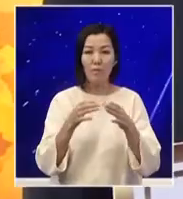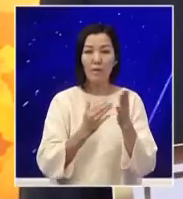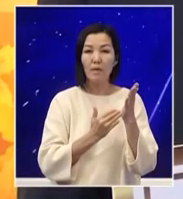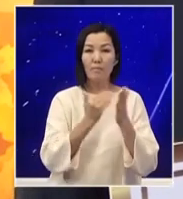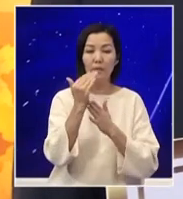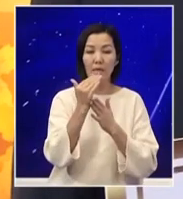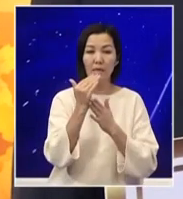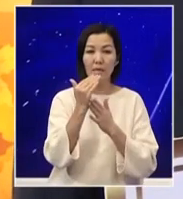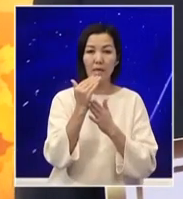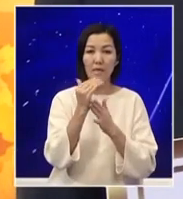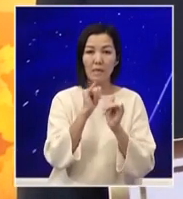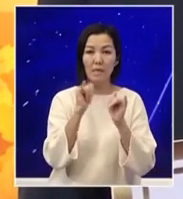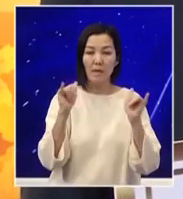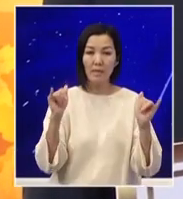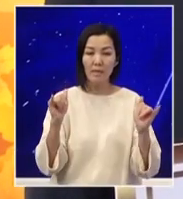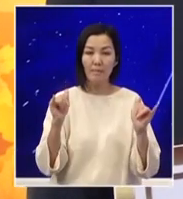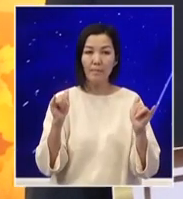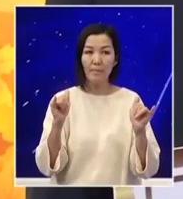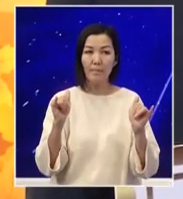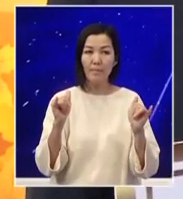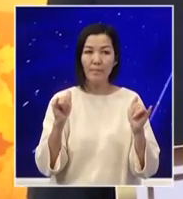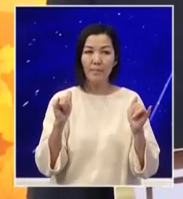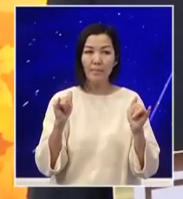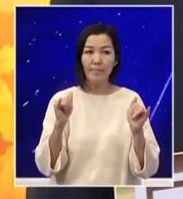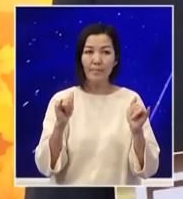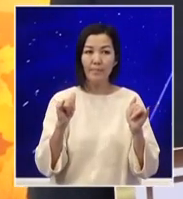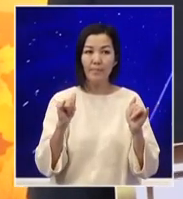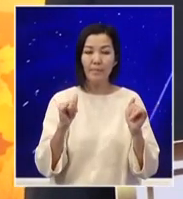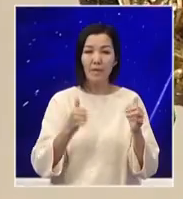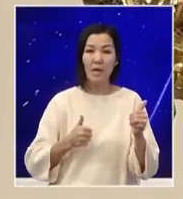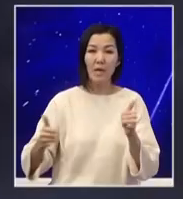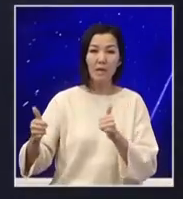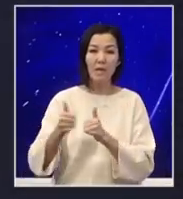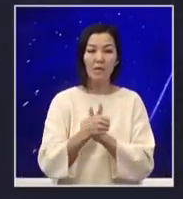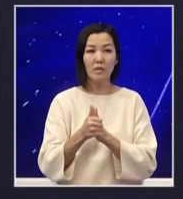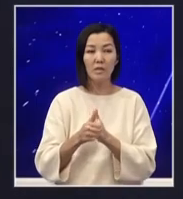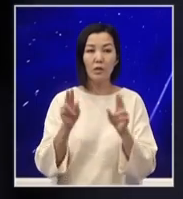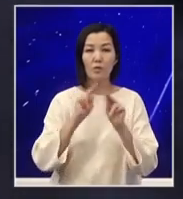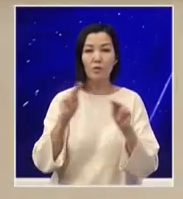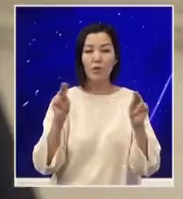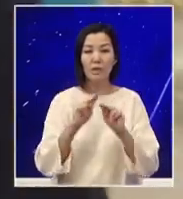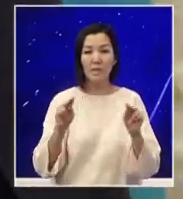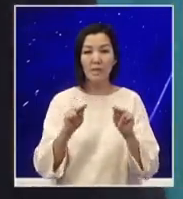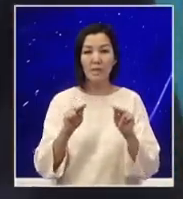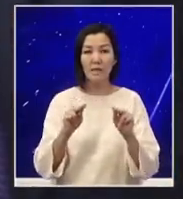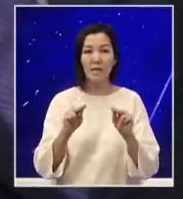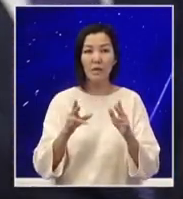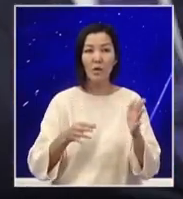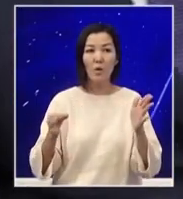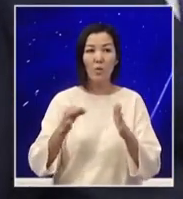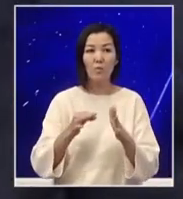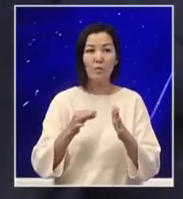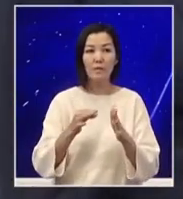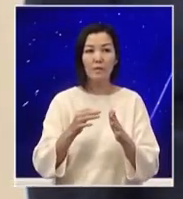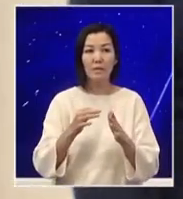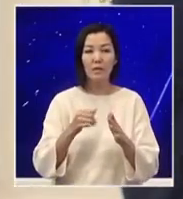дәрежеге көтеріп, осындай неге жеткіздік, нәтижеге жеткіздік. Ал ұстаздар ұлағатын сарапқа салатын облысымыздың жылдың